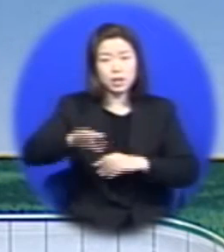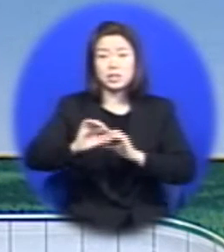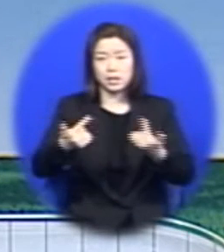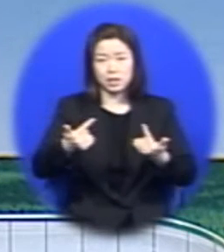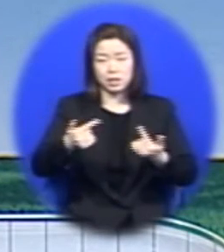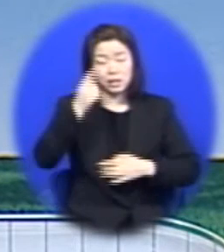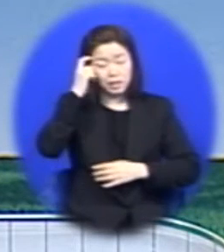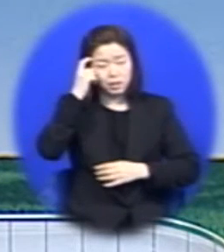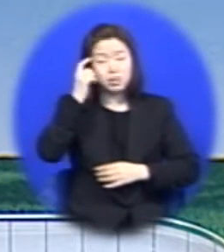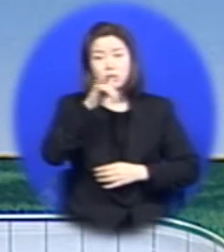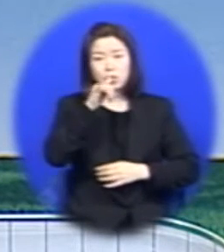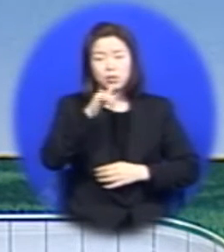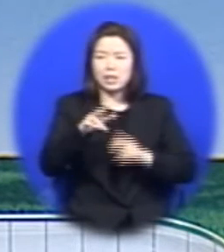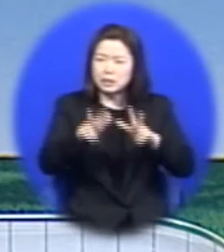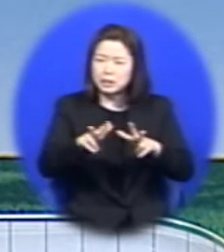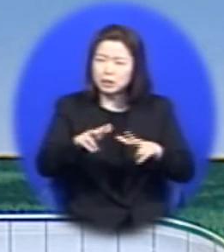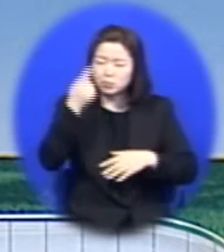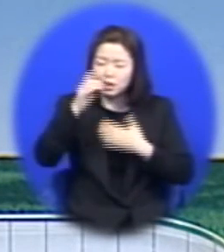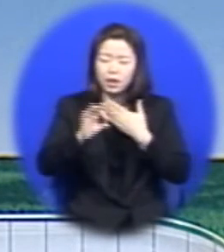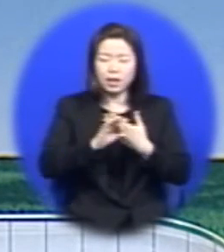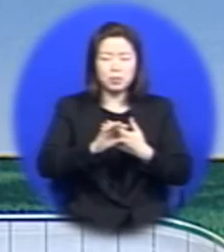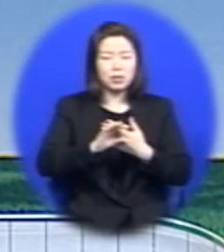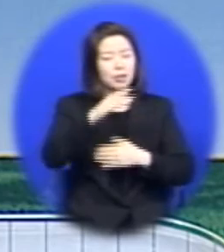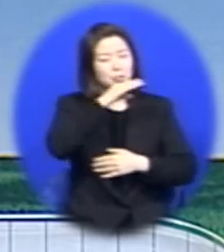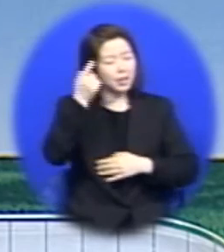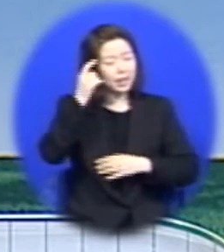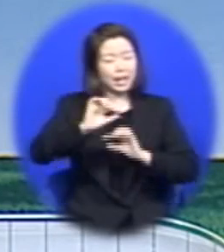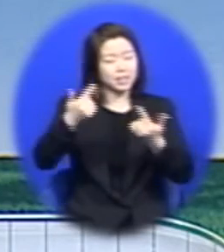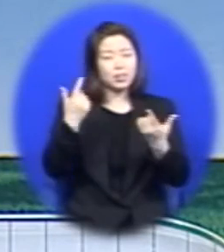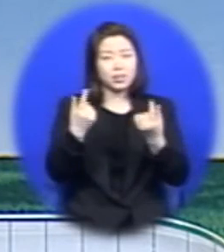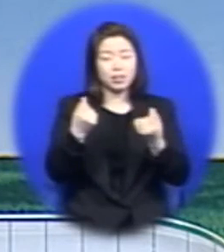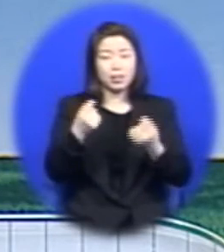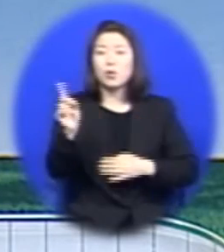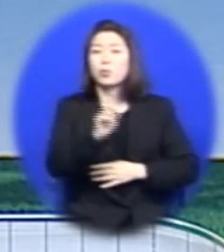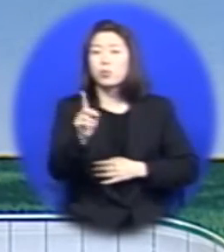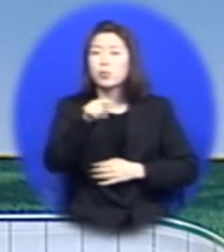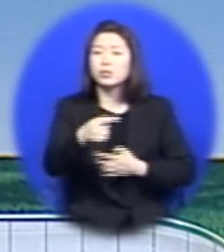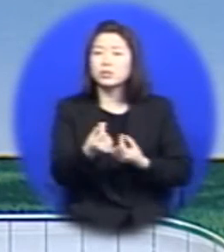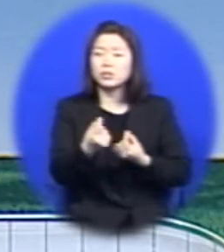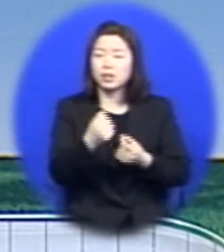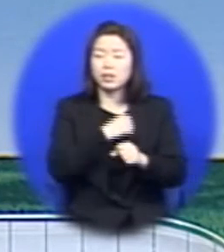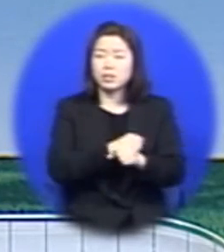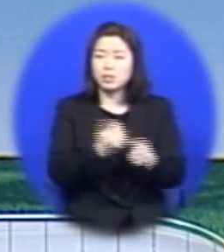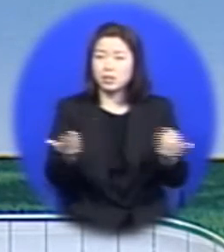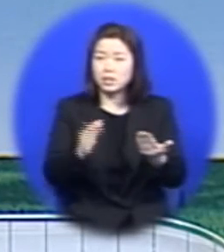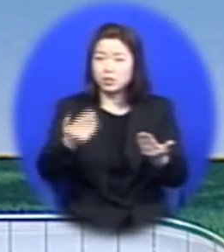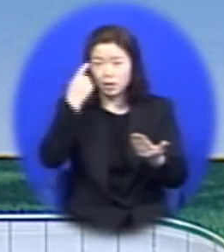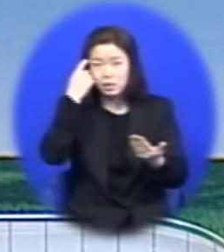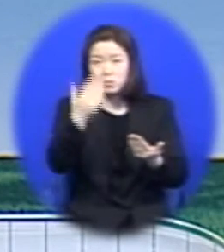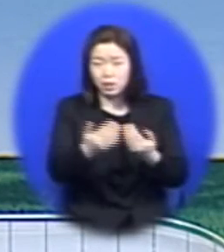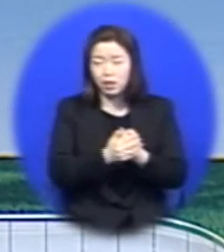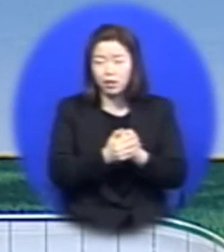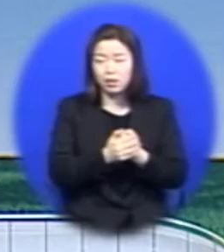그랬나 몰라. 지금 생각하면 제정신이 아니었던 것 같아요. 네. 아니 도대체 그렇게 해서 뭘 일이 되겠어요? 그냥 갑니다